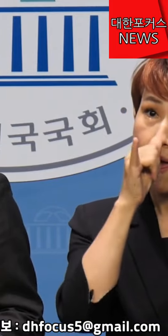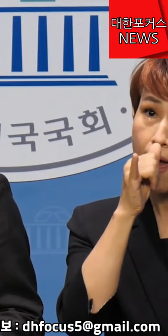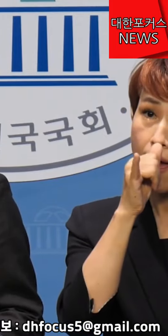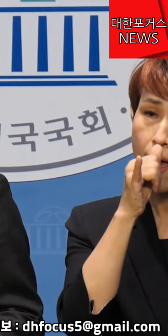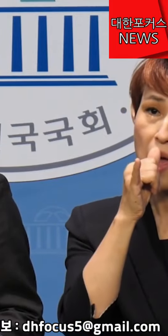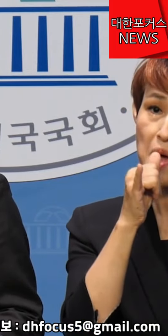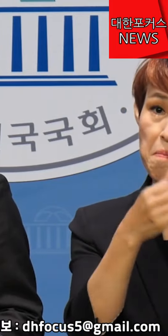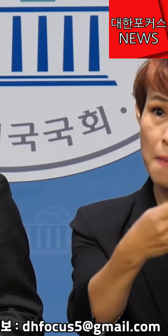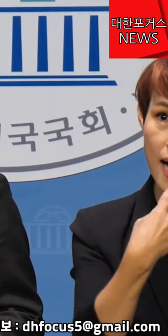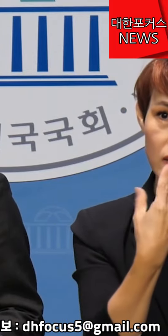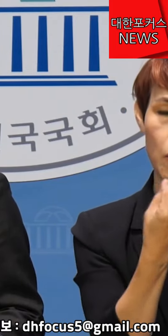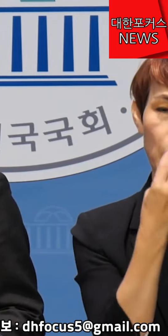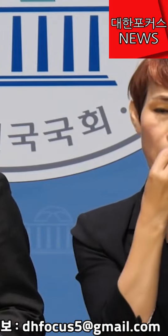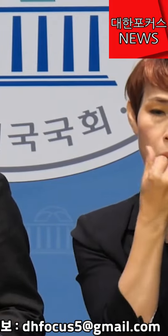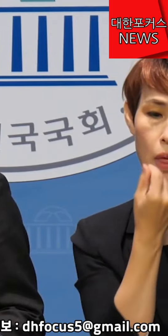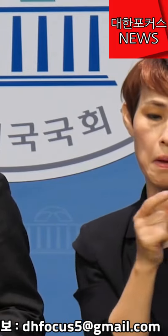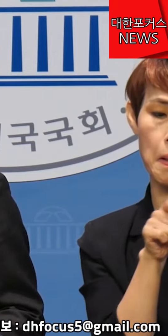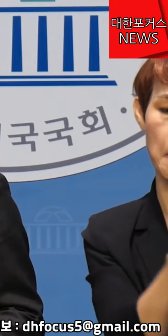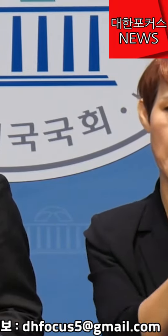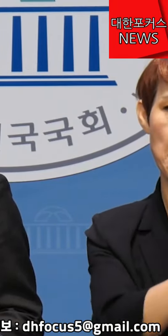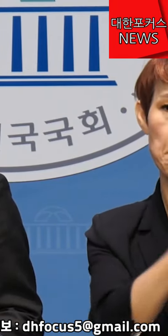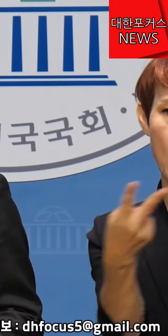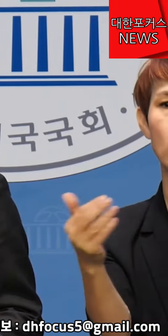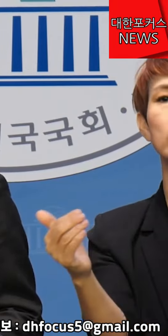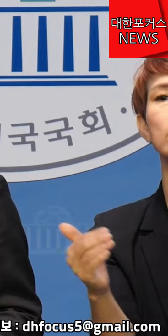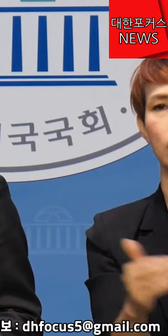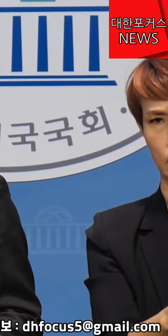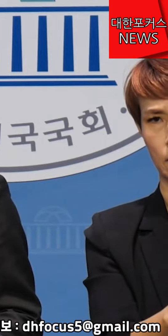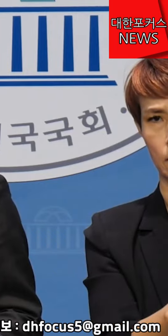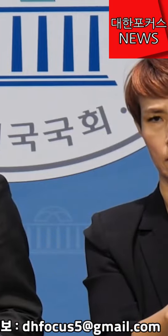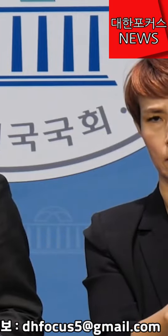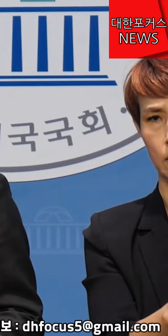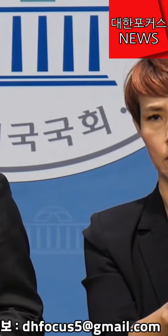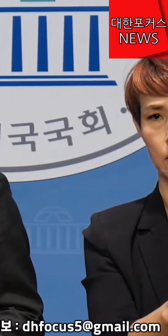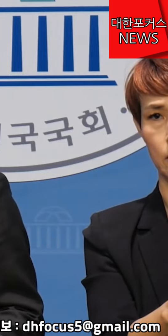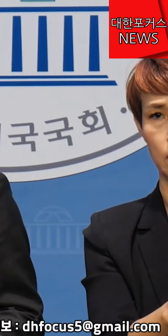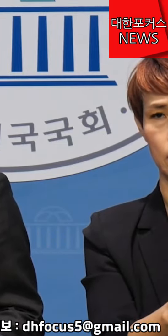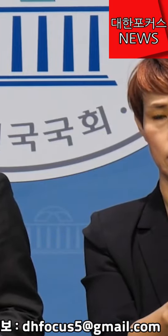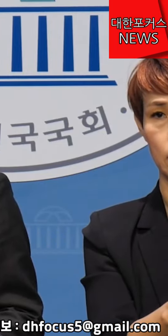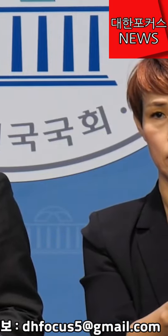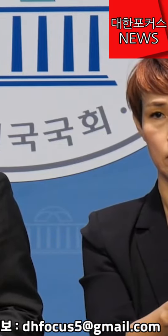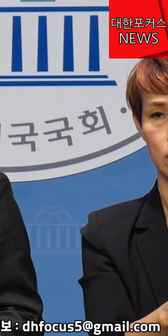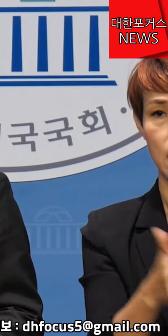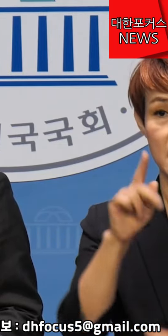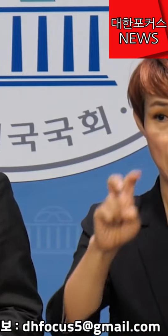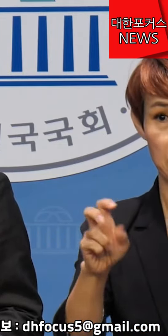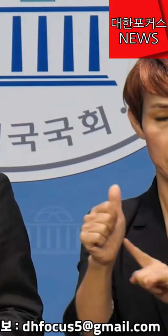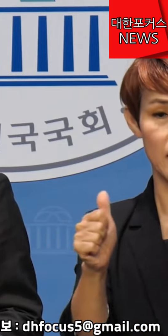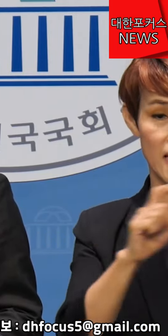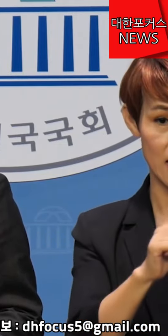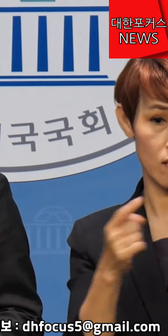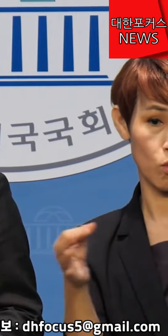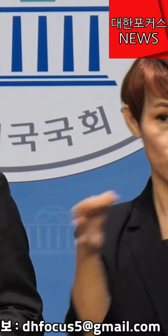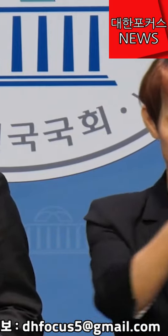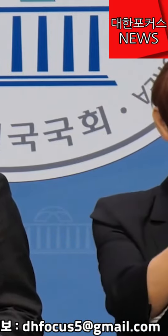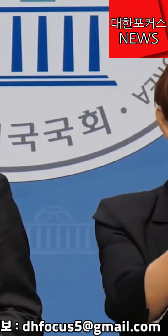주겠다라고 말한 것으로 교묘하게 워딩을 슬쩍 바꿔 질문했습니다. 남욱이 유동규에게 주겠다는 돈의